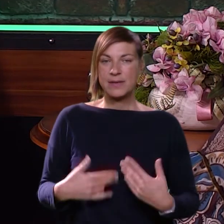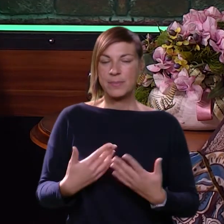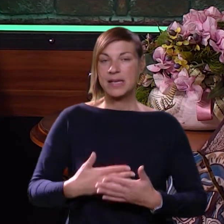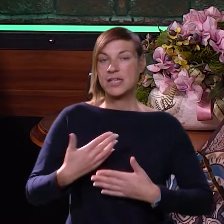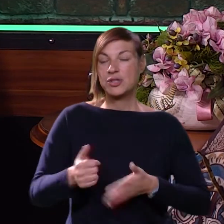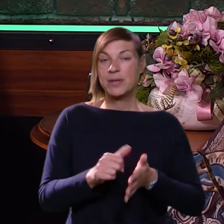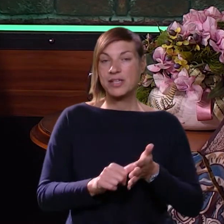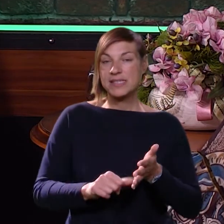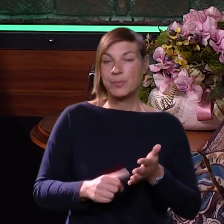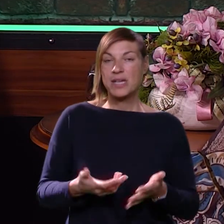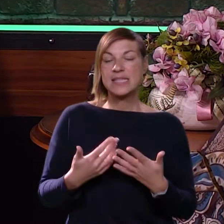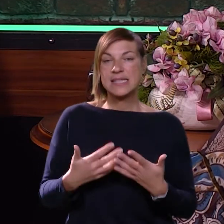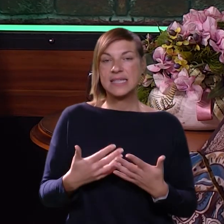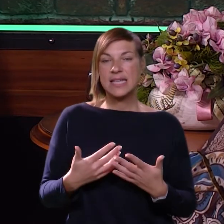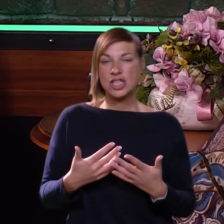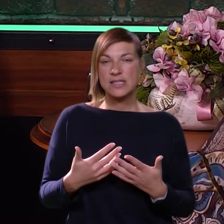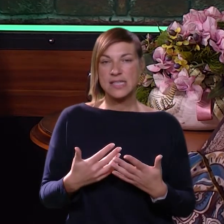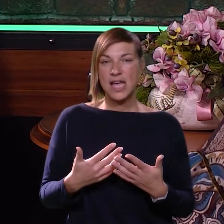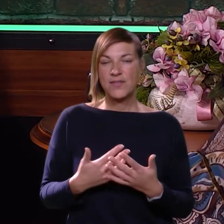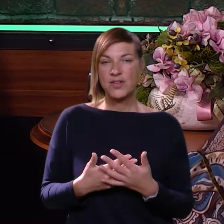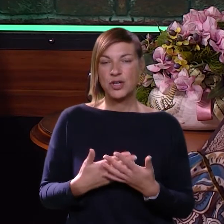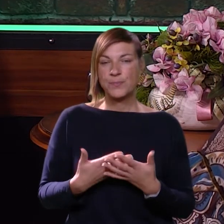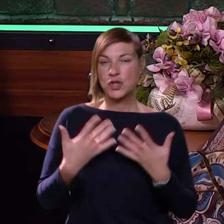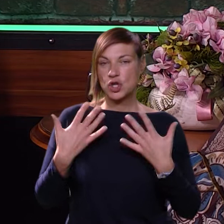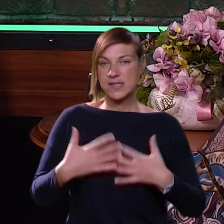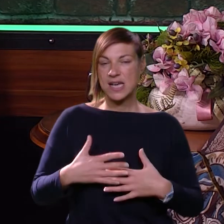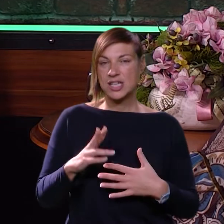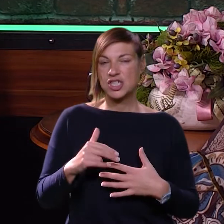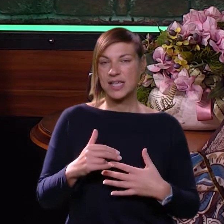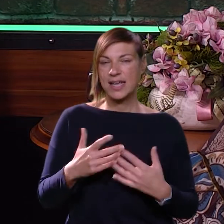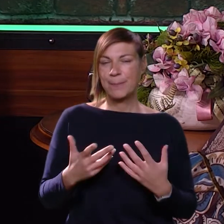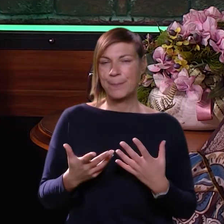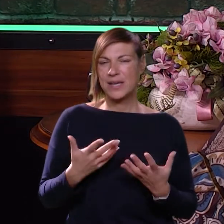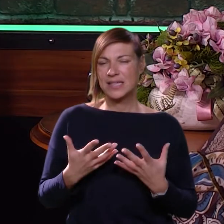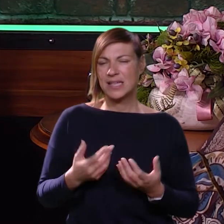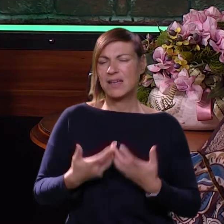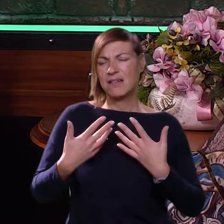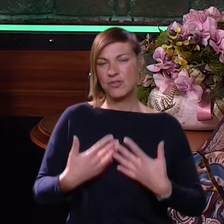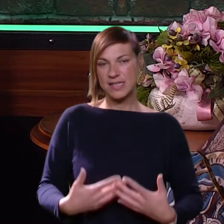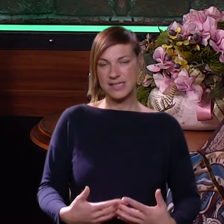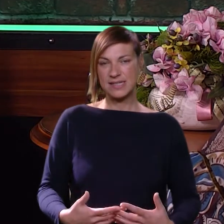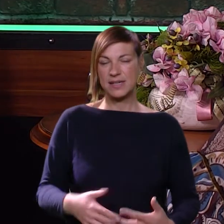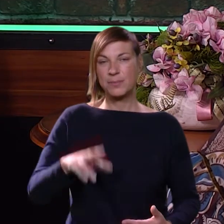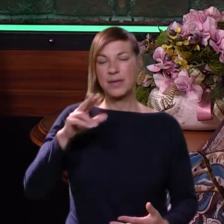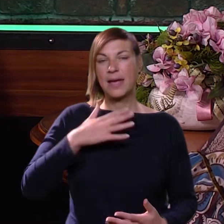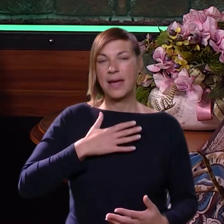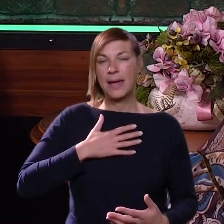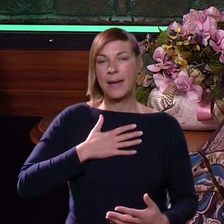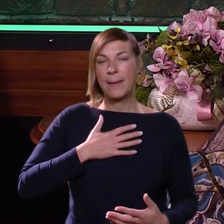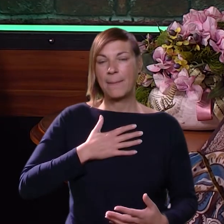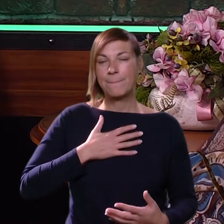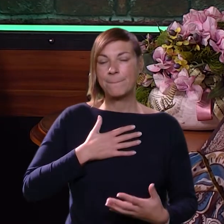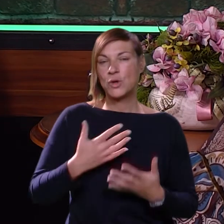Nešto je bilo i za operacije, ali jednostavno to zračenje ipak te nekako iscrpi. A moj je u